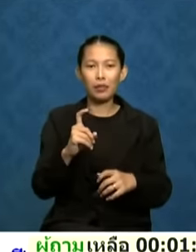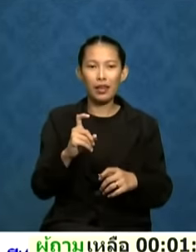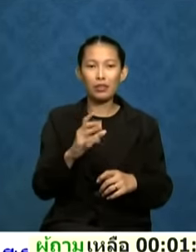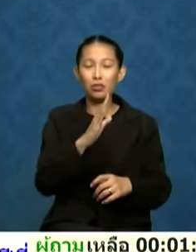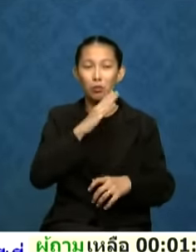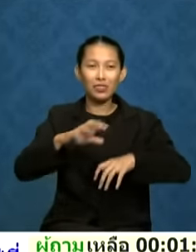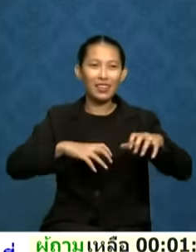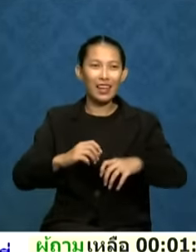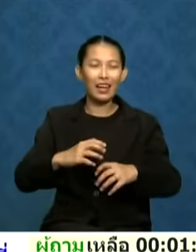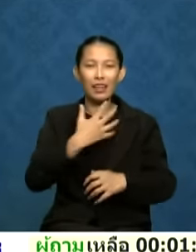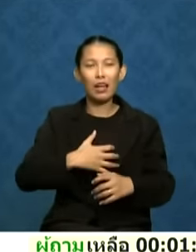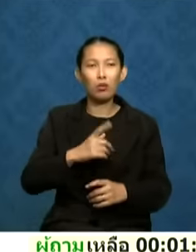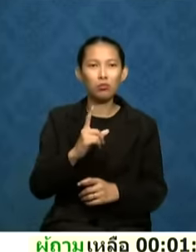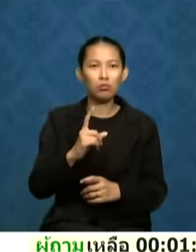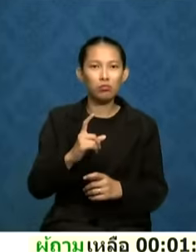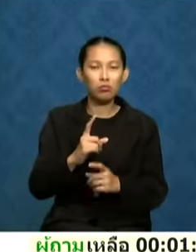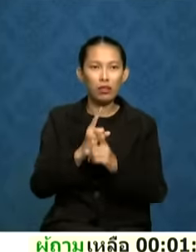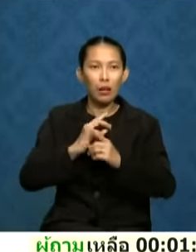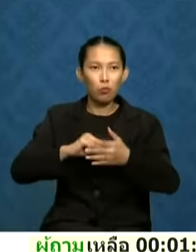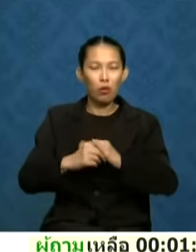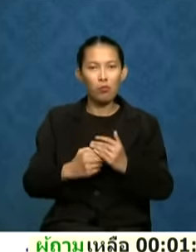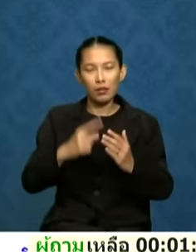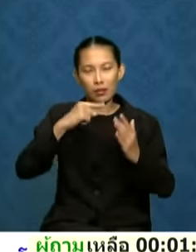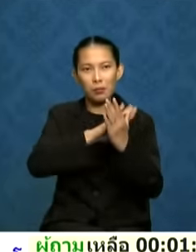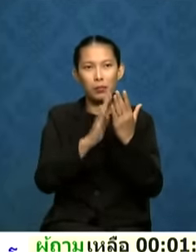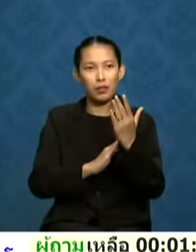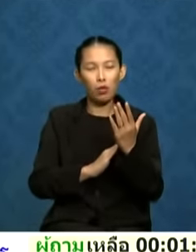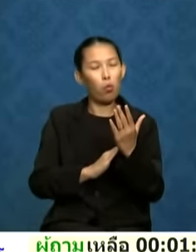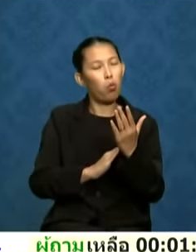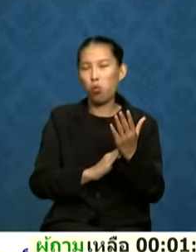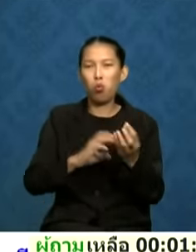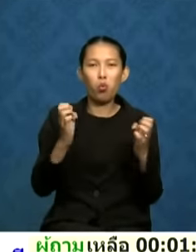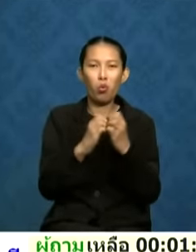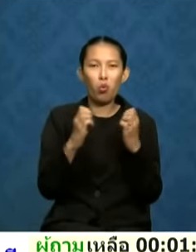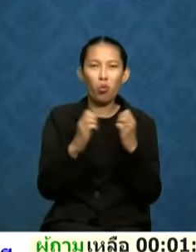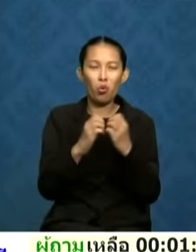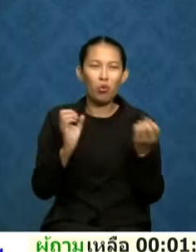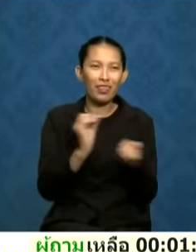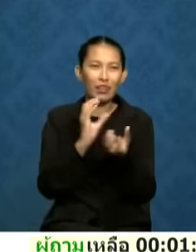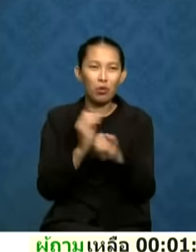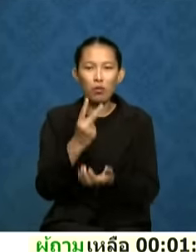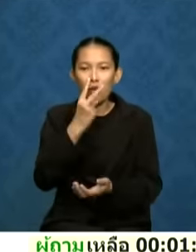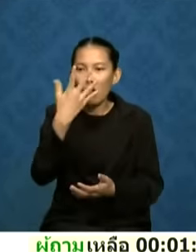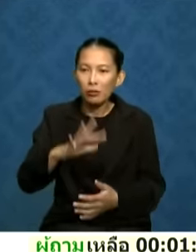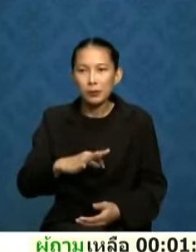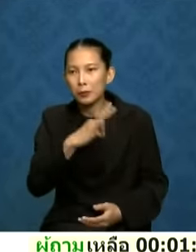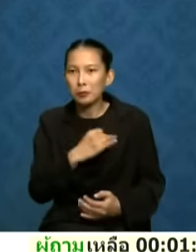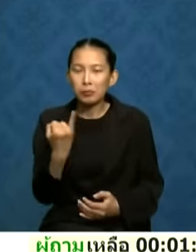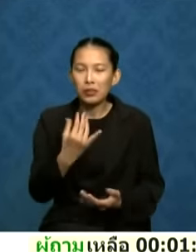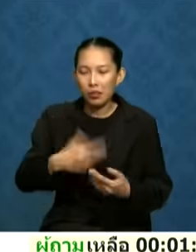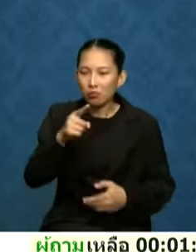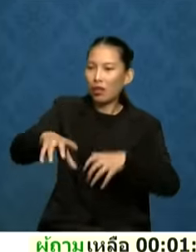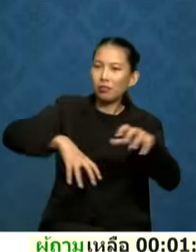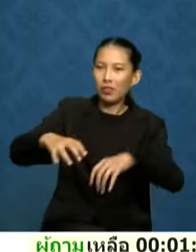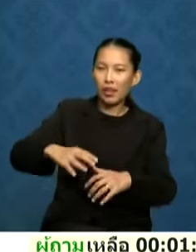จัดการตามรวมทุกบ้าน ทุกเรื่องในประเทศเห measuringgเห็ตรนั้ไม่พอใจแลเราก็ชีเราก็จัดการ